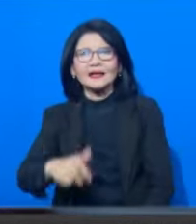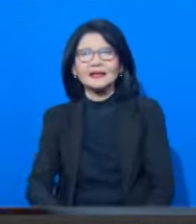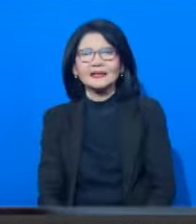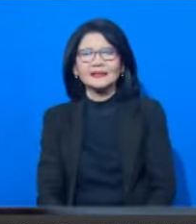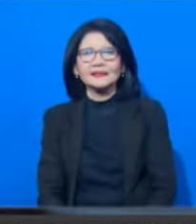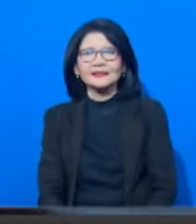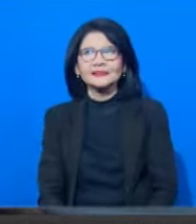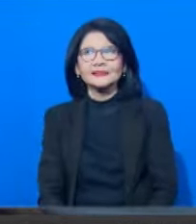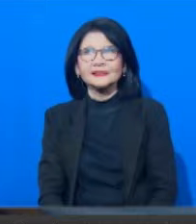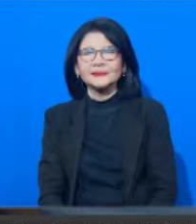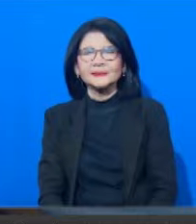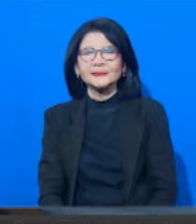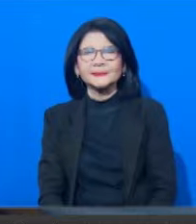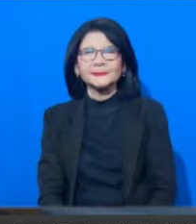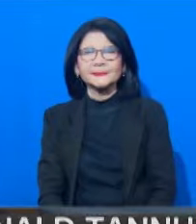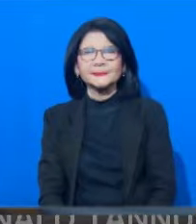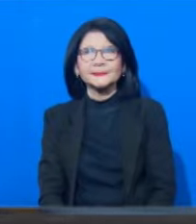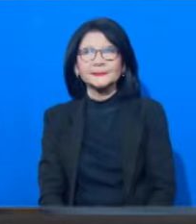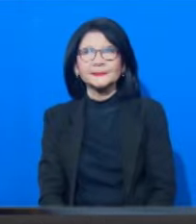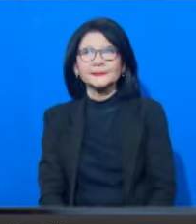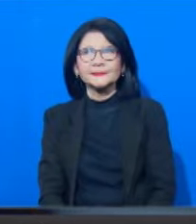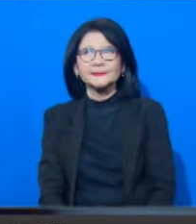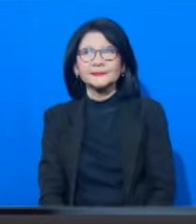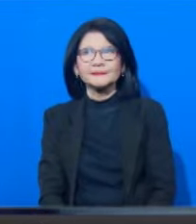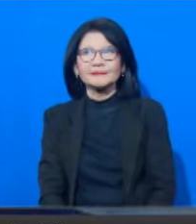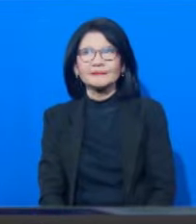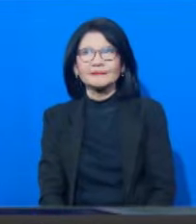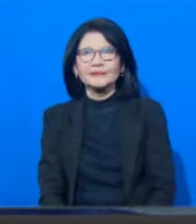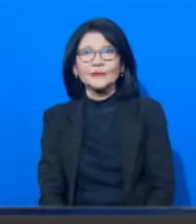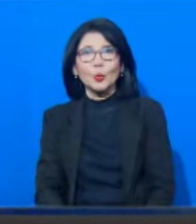enak, itu pertaruhan pertama. Dan kemudian pertaruhan kedua adalah,